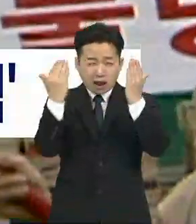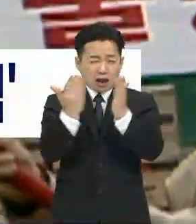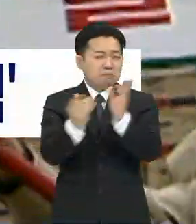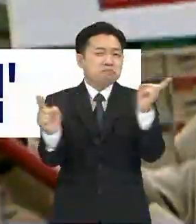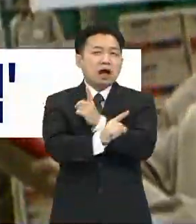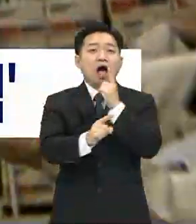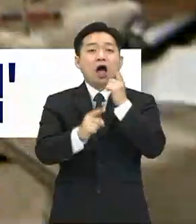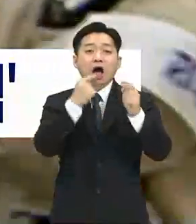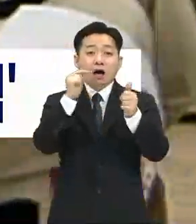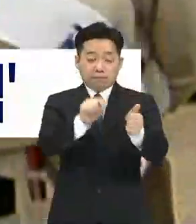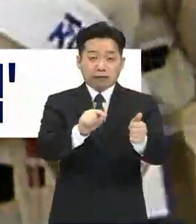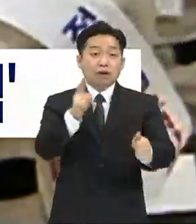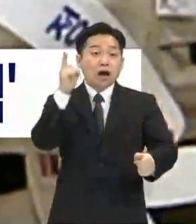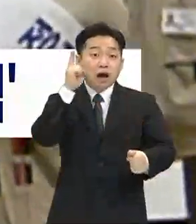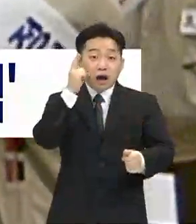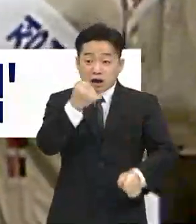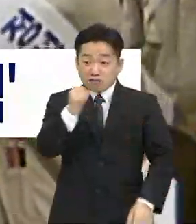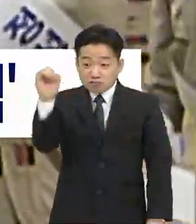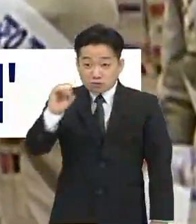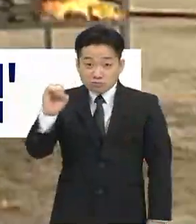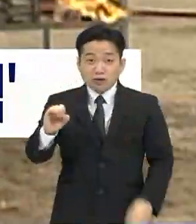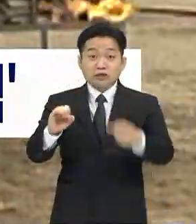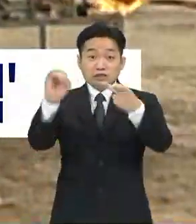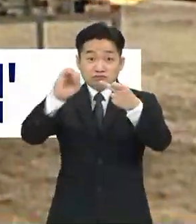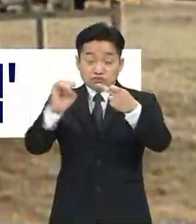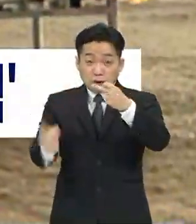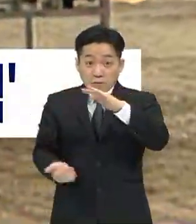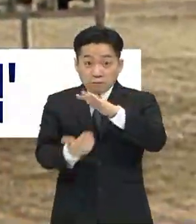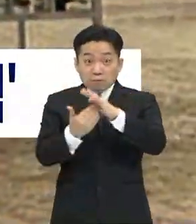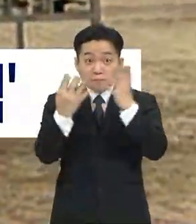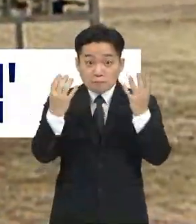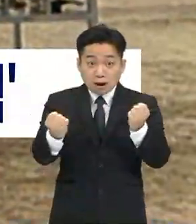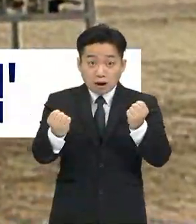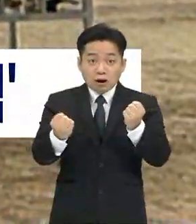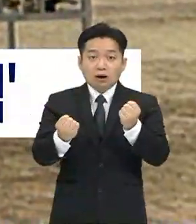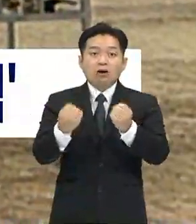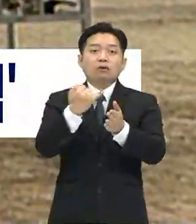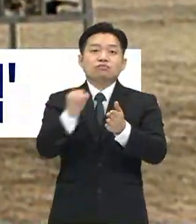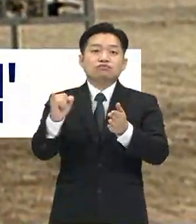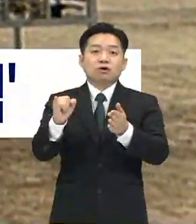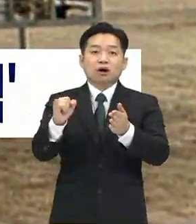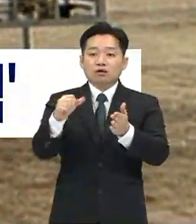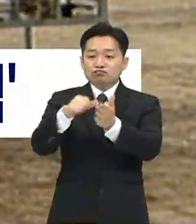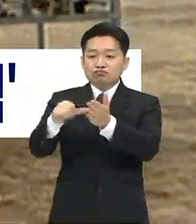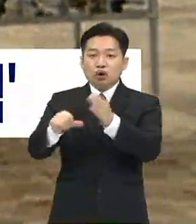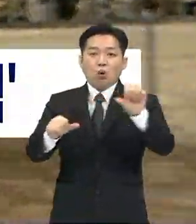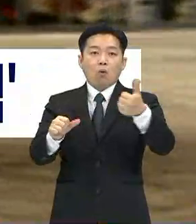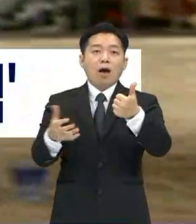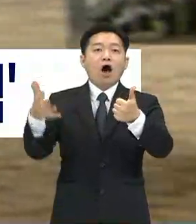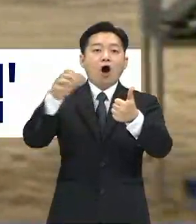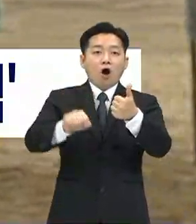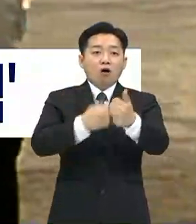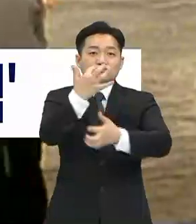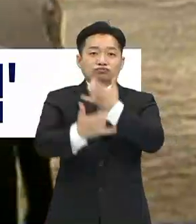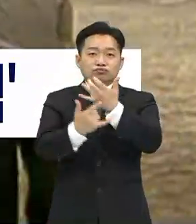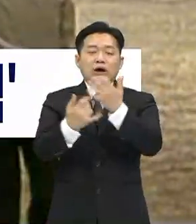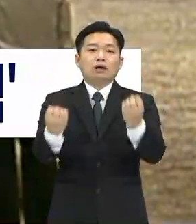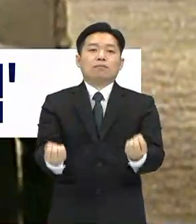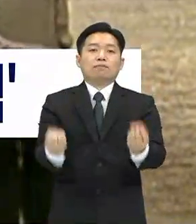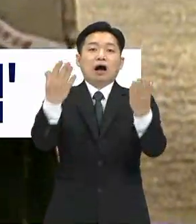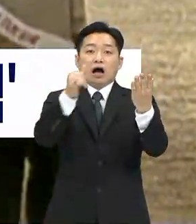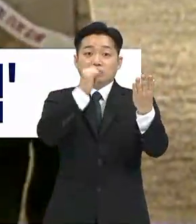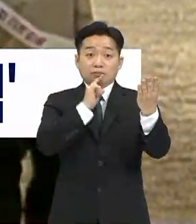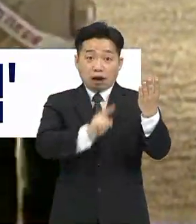1995년에는 휴대전화 불량률이 12%에 달하자 불량 제품 500억 원어치를 부수고 불태우는 화형식을